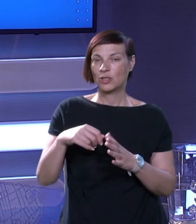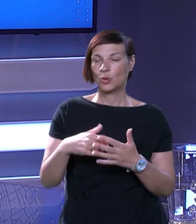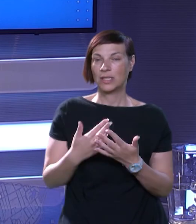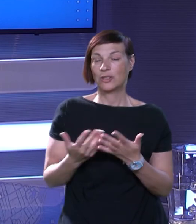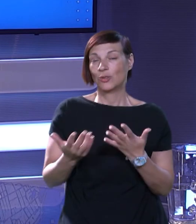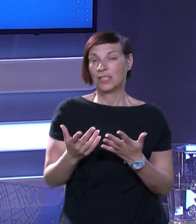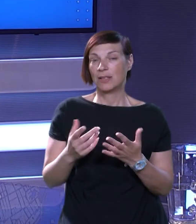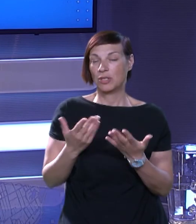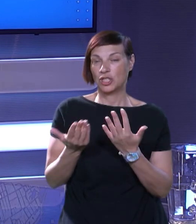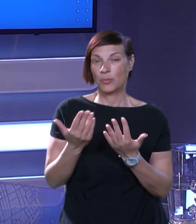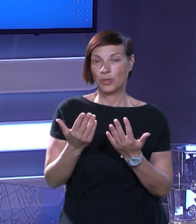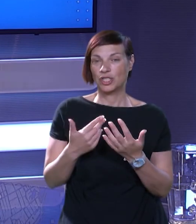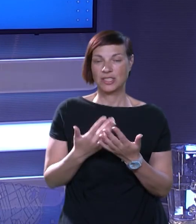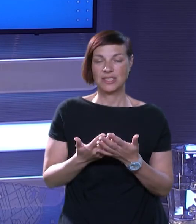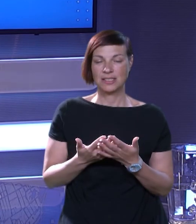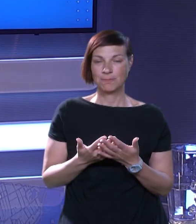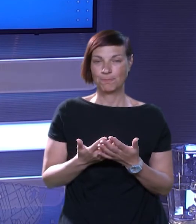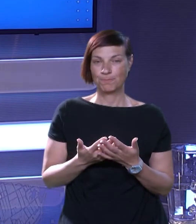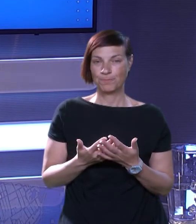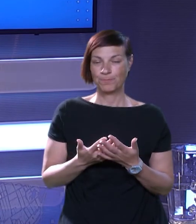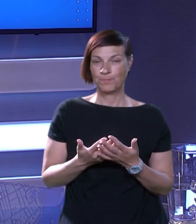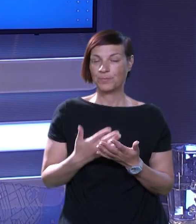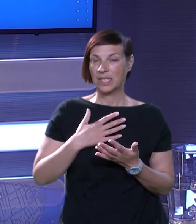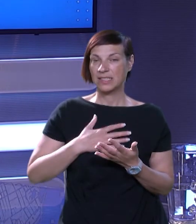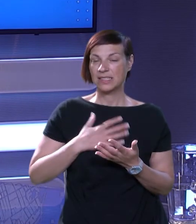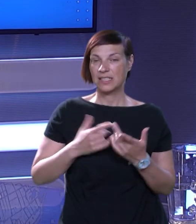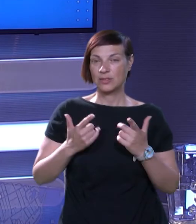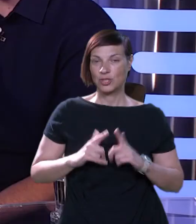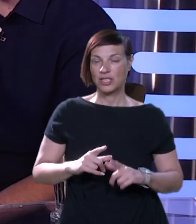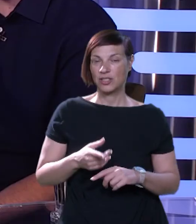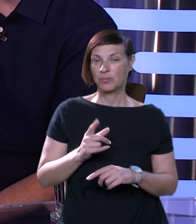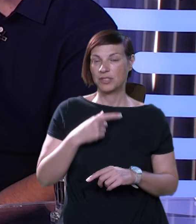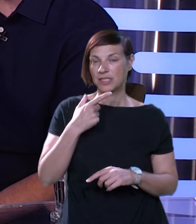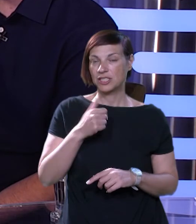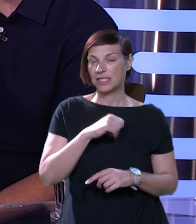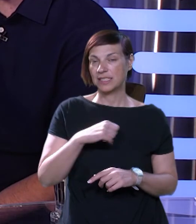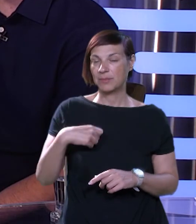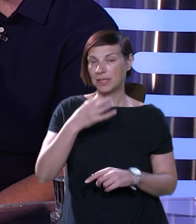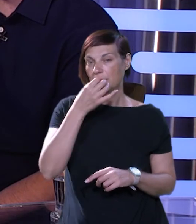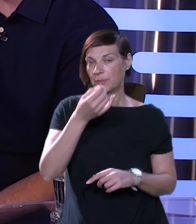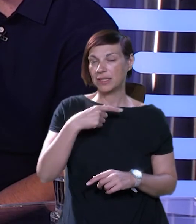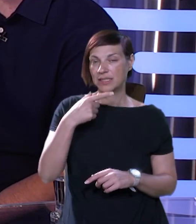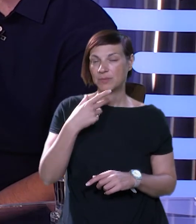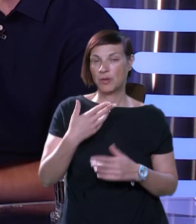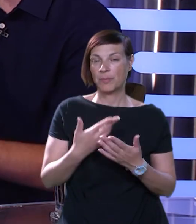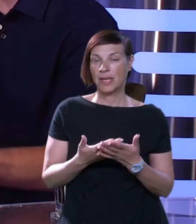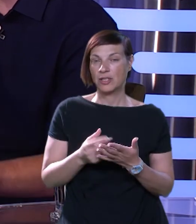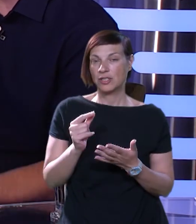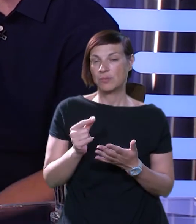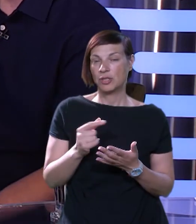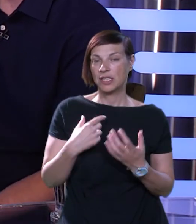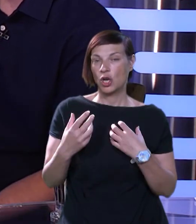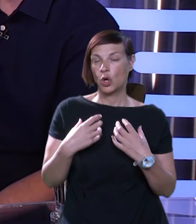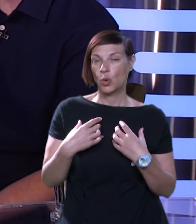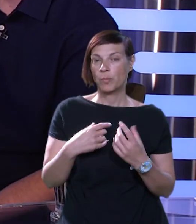spavat, kuhat, tu i tamo nešto pročitati, to će mi biti Hollywood. Zasluženi odmor. Moram teži za sami kraj pita, spomenuli smo dio mladih glumaca